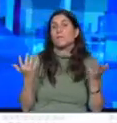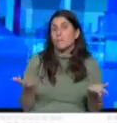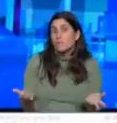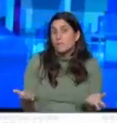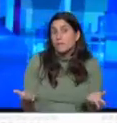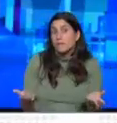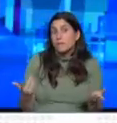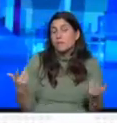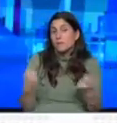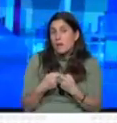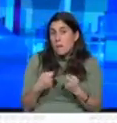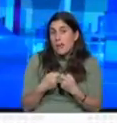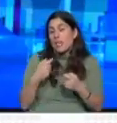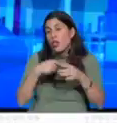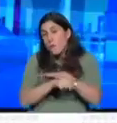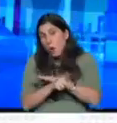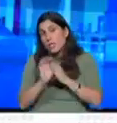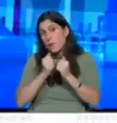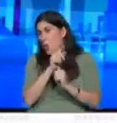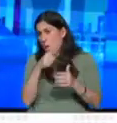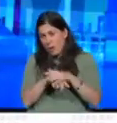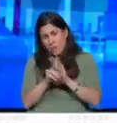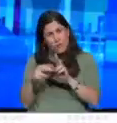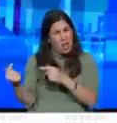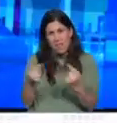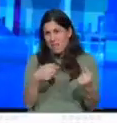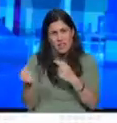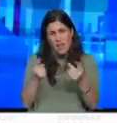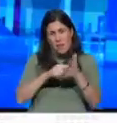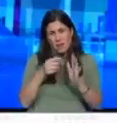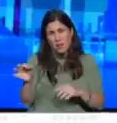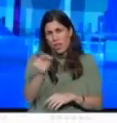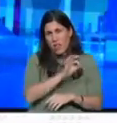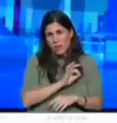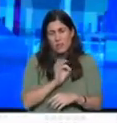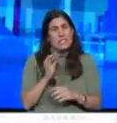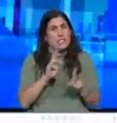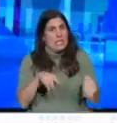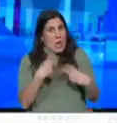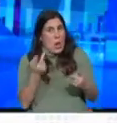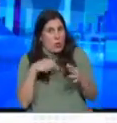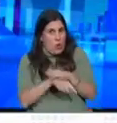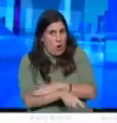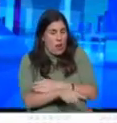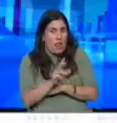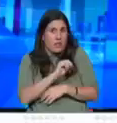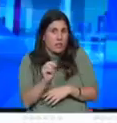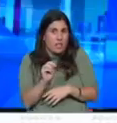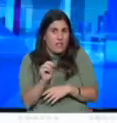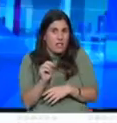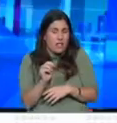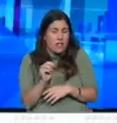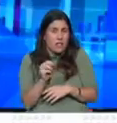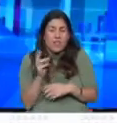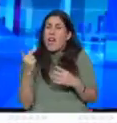עכשיו, בנוגע לזה שהם, האם הם בוגדים או לא בוגדים, תראי, אפשר להתווכח המון על המטרה שלהם, אם זה נכון או לא נכון. לא נוכל להיכנס לסוגיה הזאת כרגע,